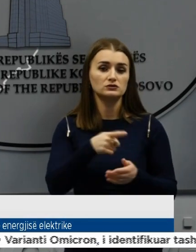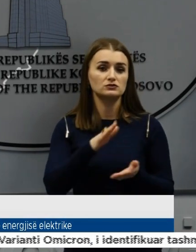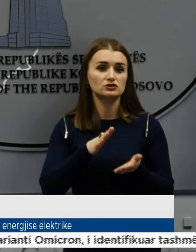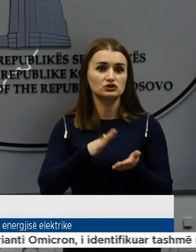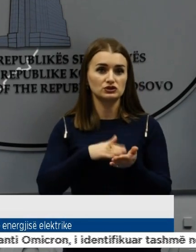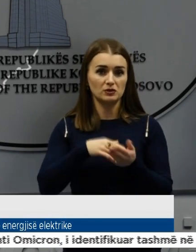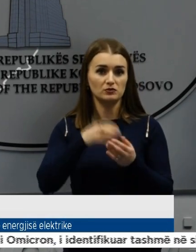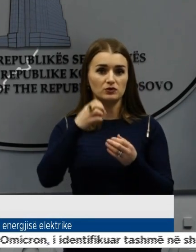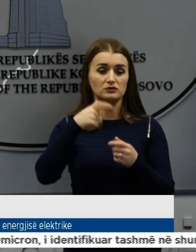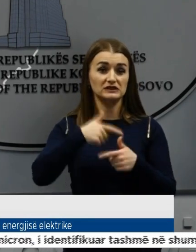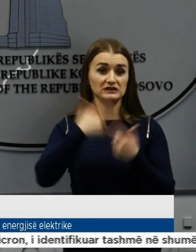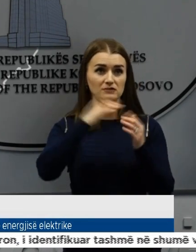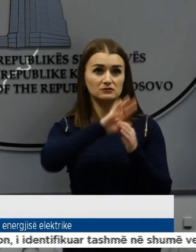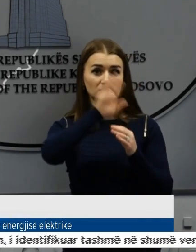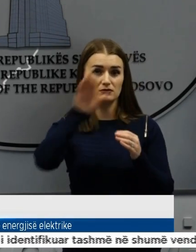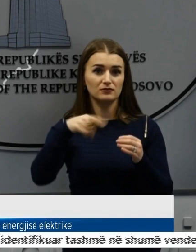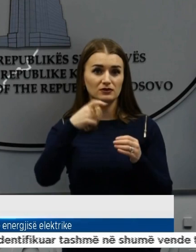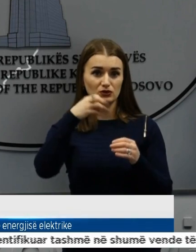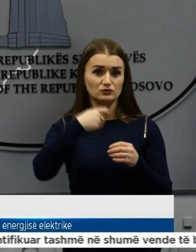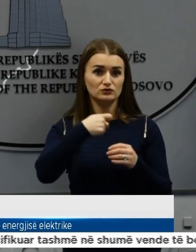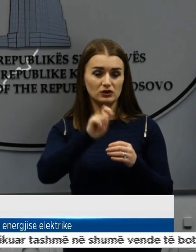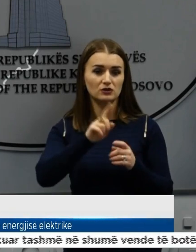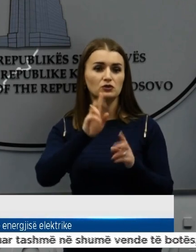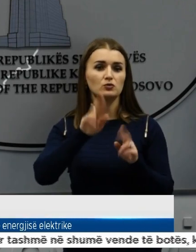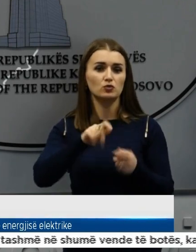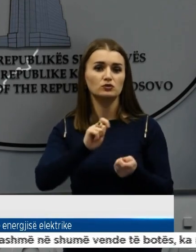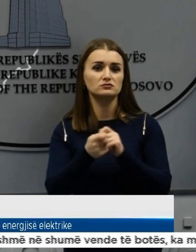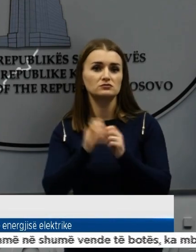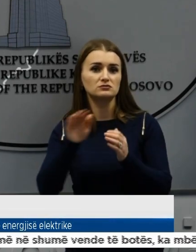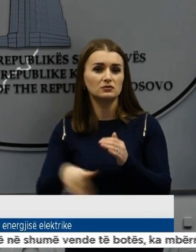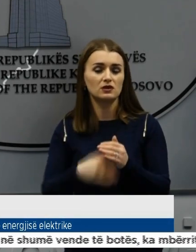më i shtrenjtë, të konsumojmë, të zaventojmë